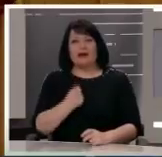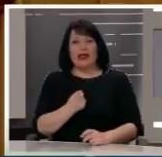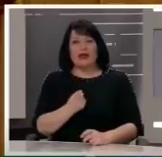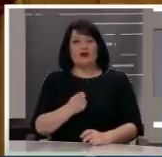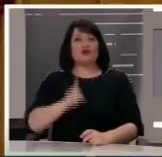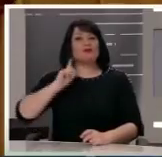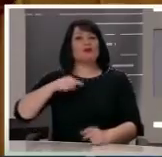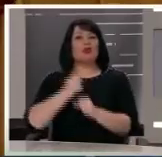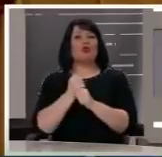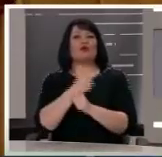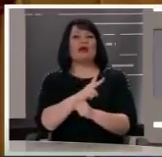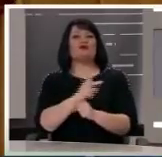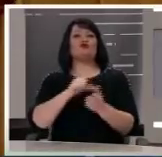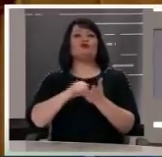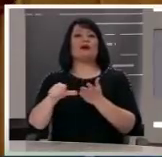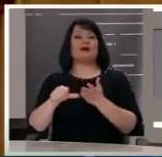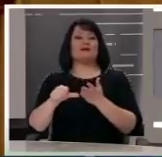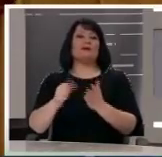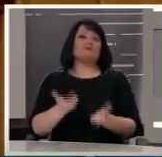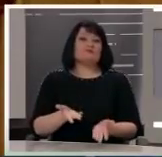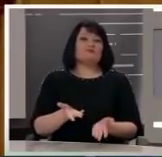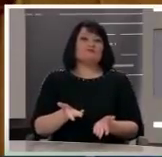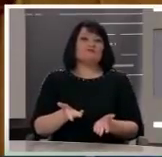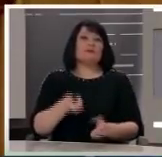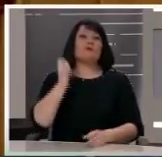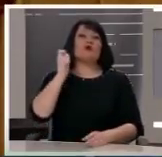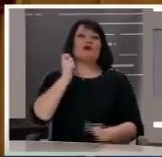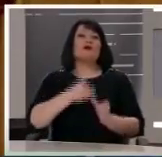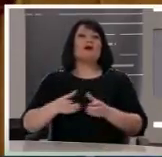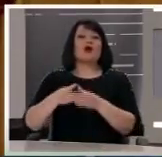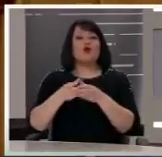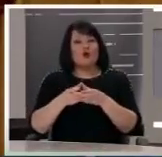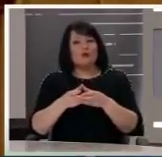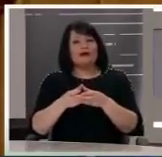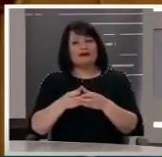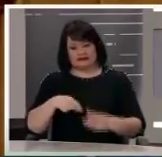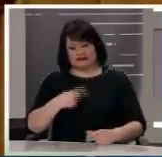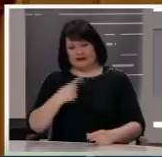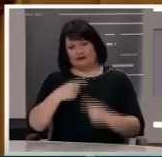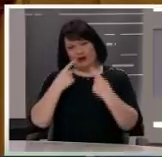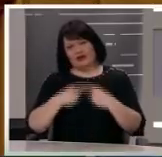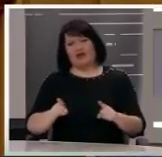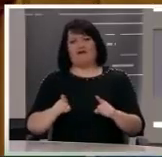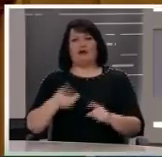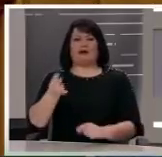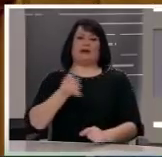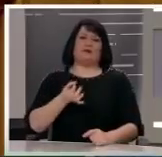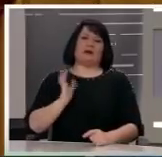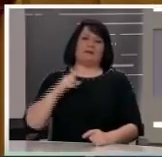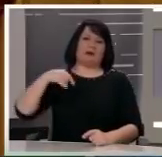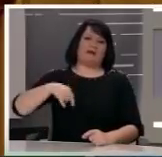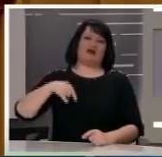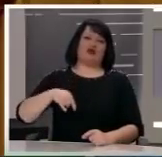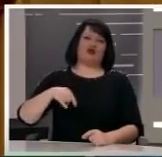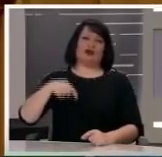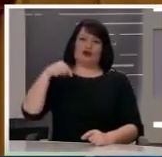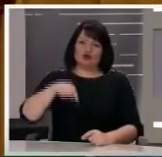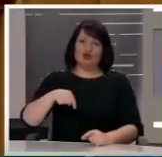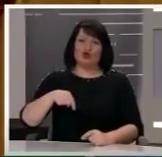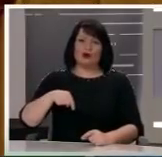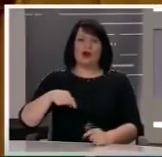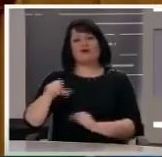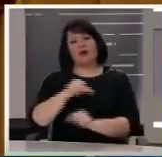καθηκόντων, αυτό είναι παραγεγραμμένο. Αυτό επιδιώκουν τα πολιτικά κόμματα που άλλη στάση είχαν πριν στο σκάνδαλο με τον κύριο Παπαντονίου. Το επιδιώκουν και τώρα.